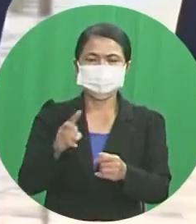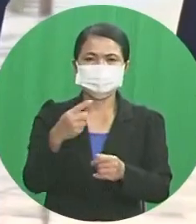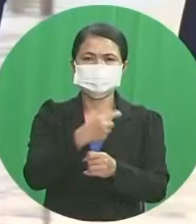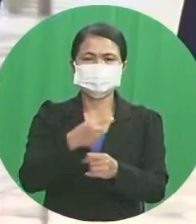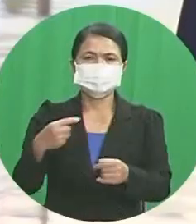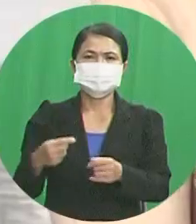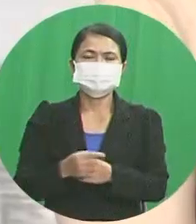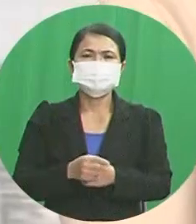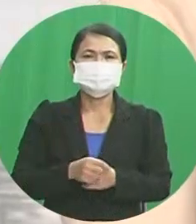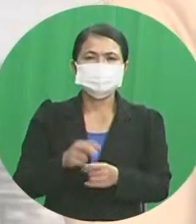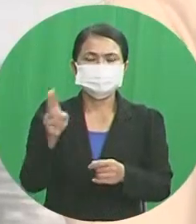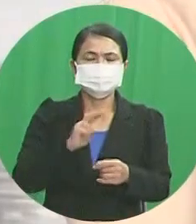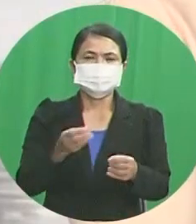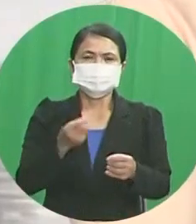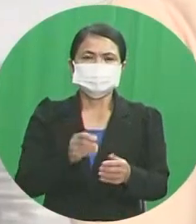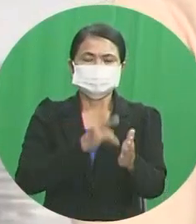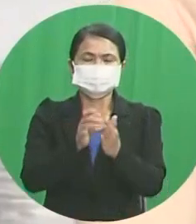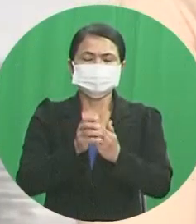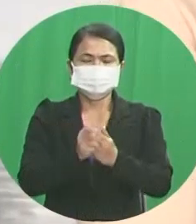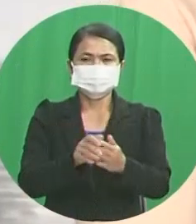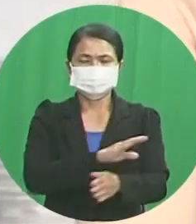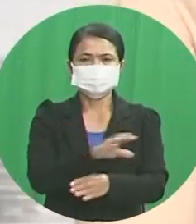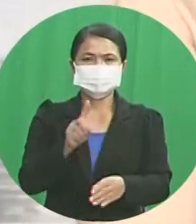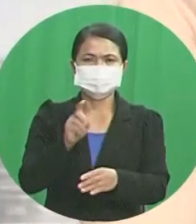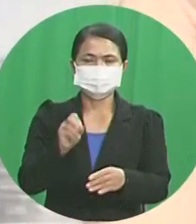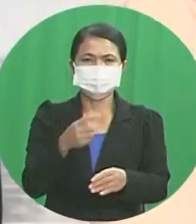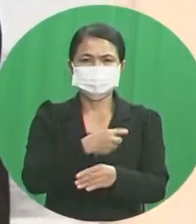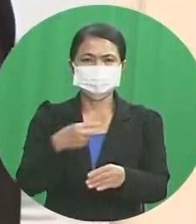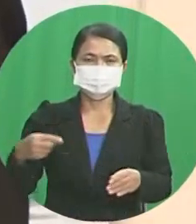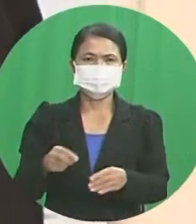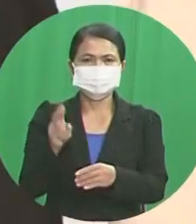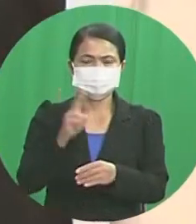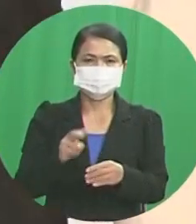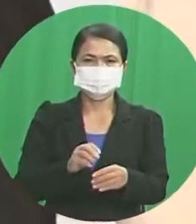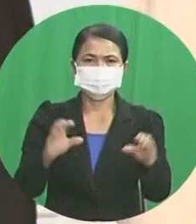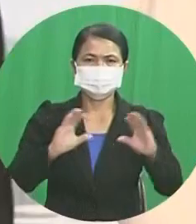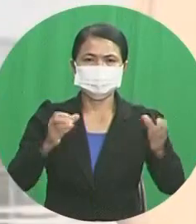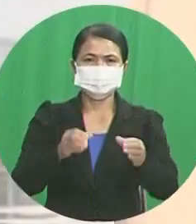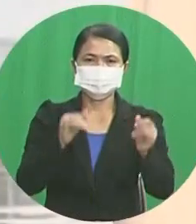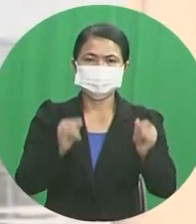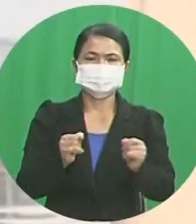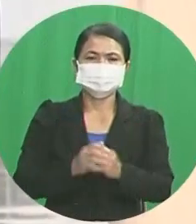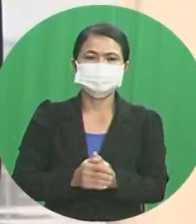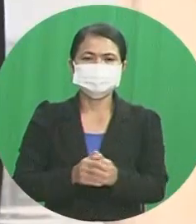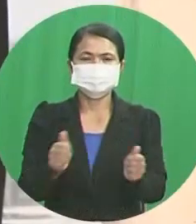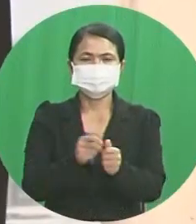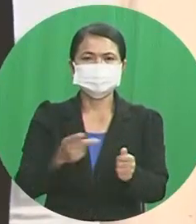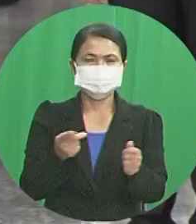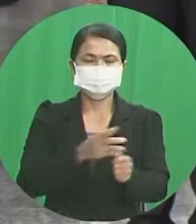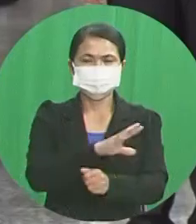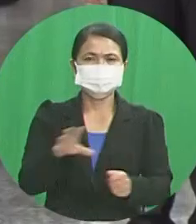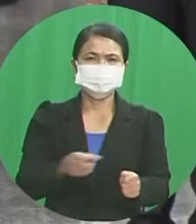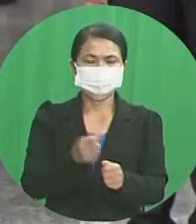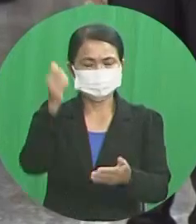$3 លានជាថវិការបស់រាជរដ្ឋាភិបាលកម្ពុជានិង $10 លានទៀតគឺជាថវិការបស់ក្រុមហ៊ុនឯកជនជាមួយគ្នានេះកម្ពុជា